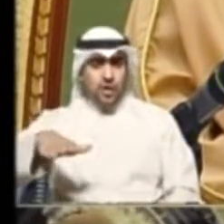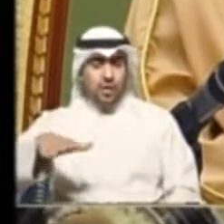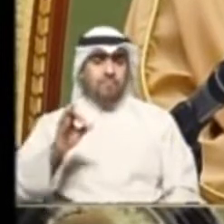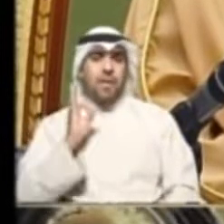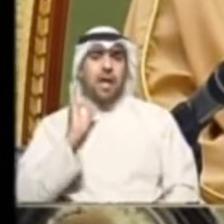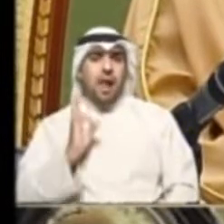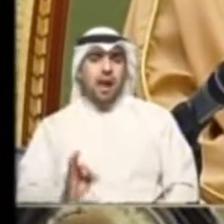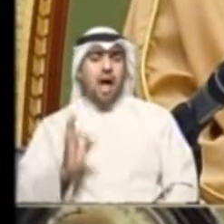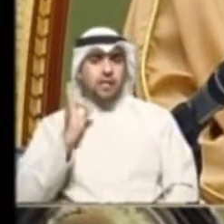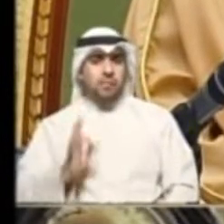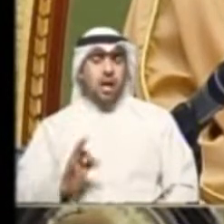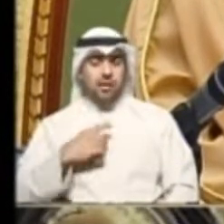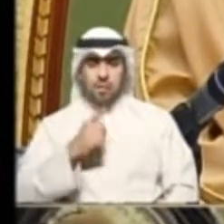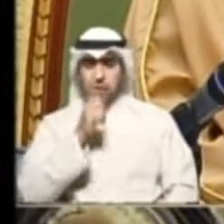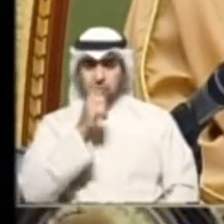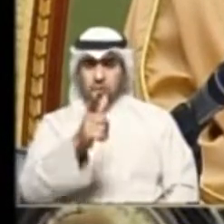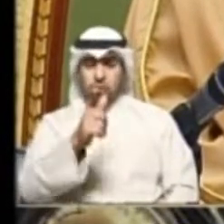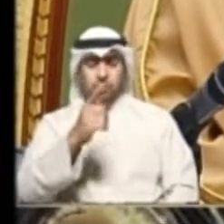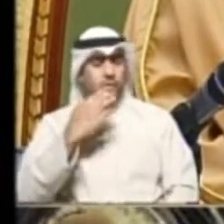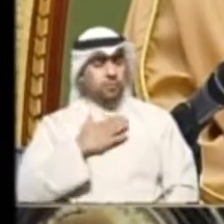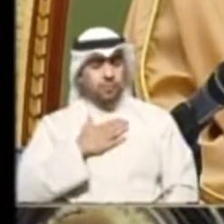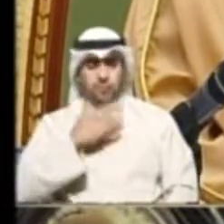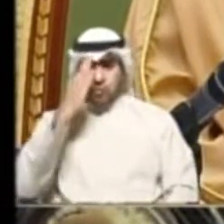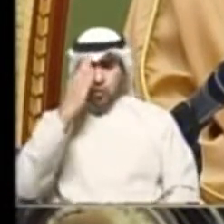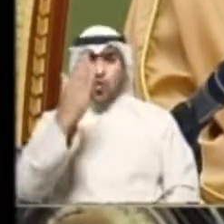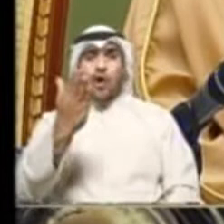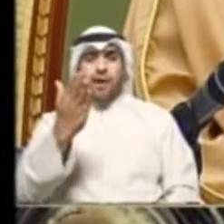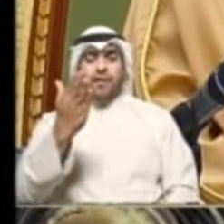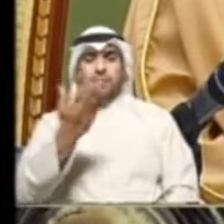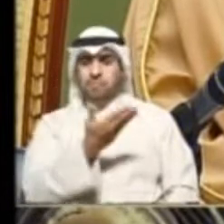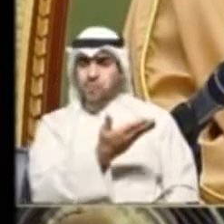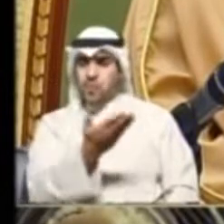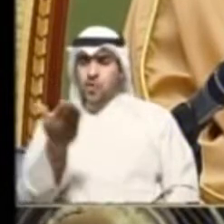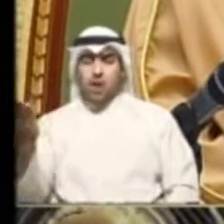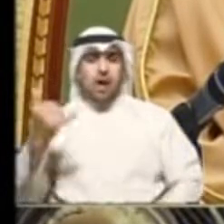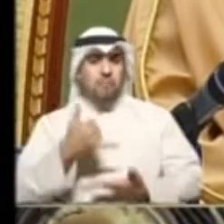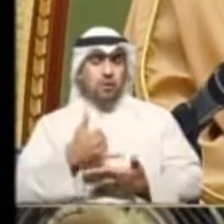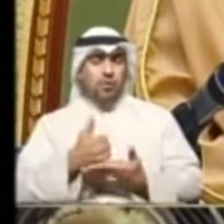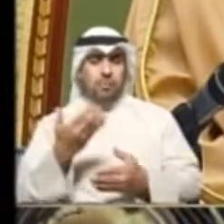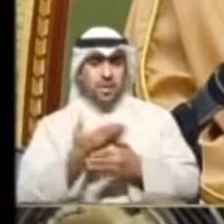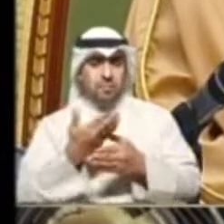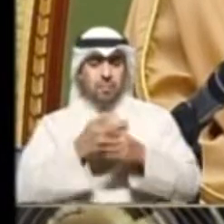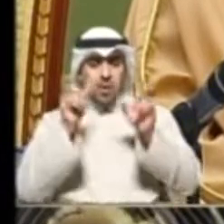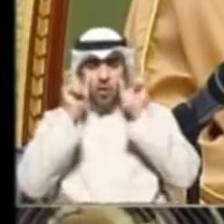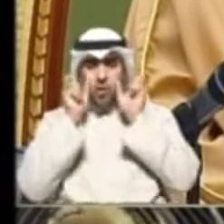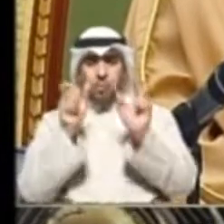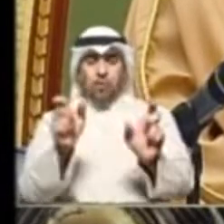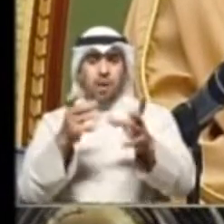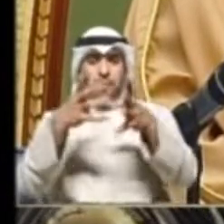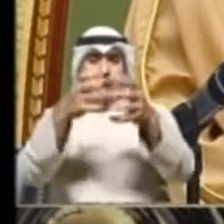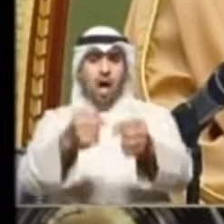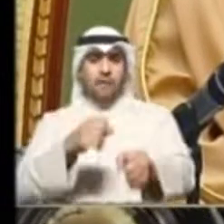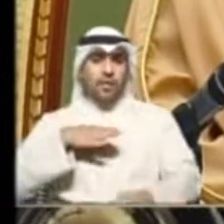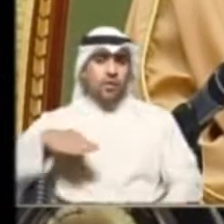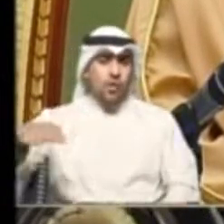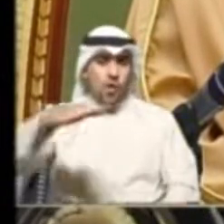يجب أن أشكرهم كل الشكر على ما يقومون فيه نيابة